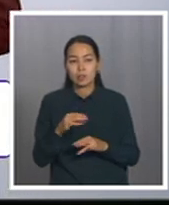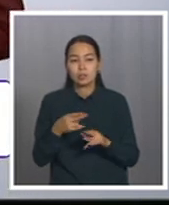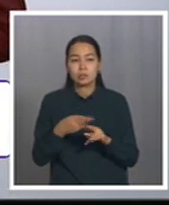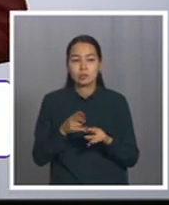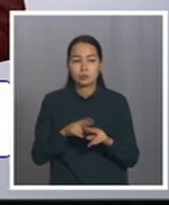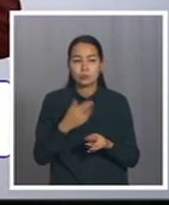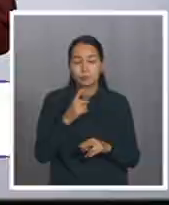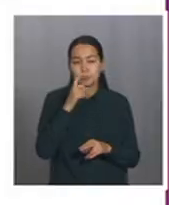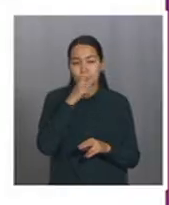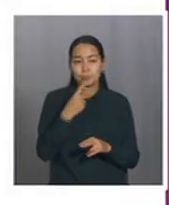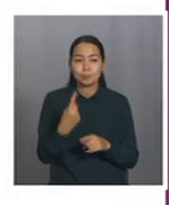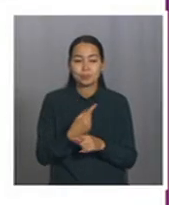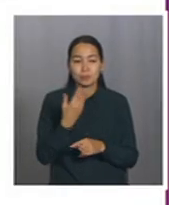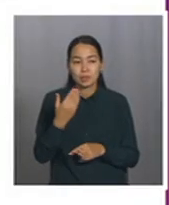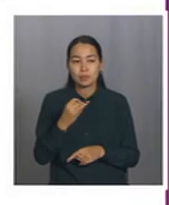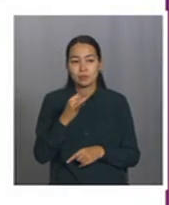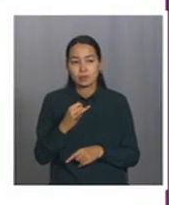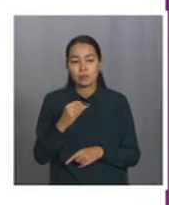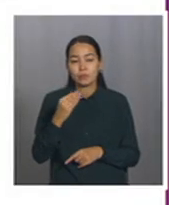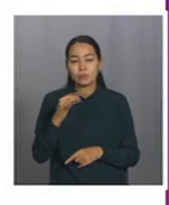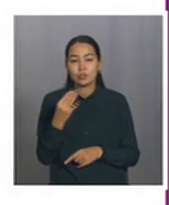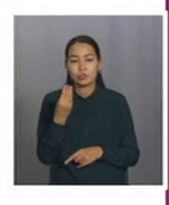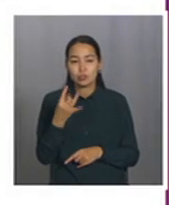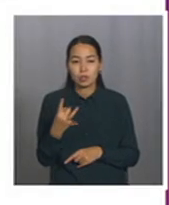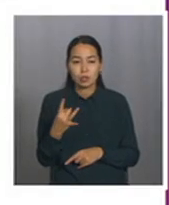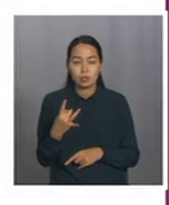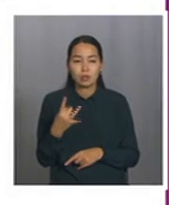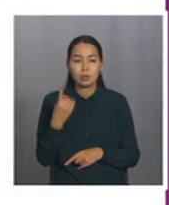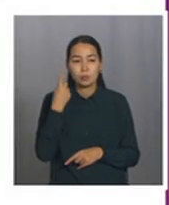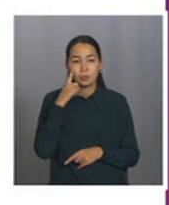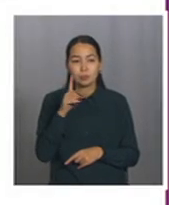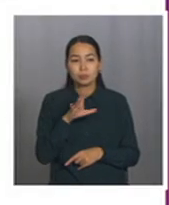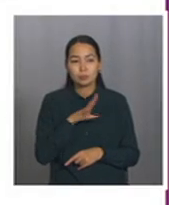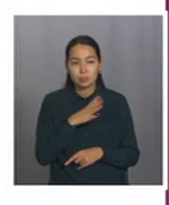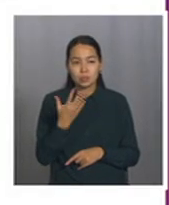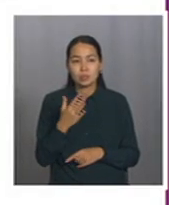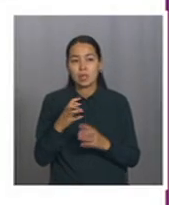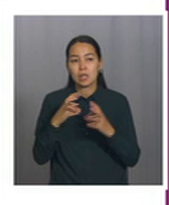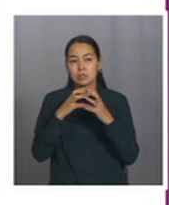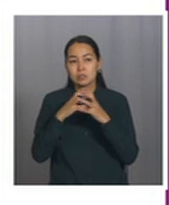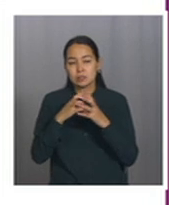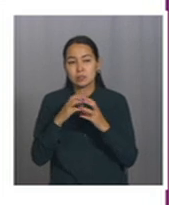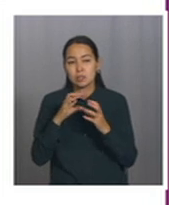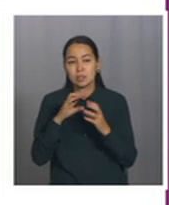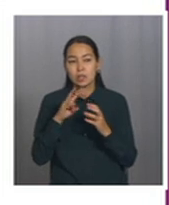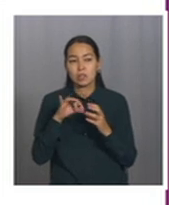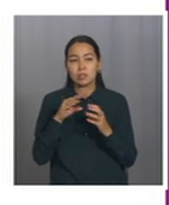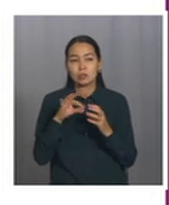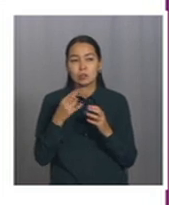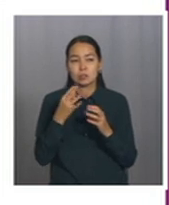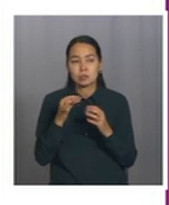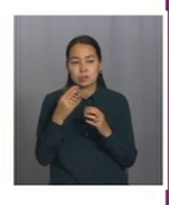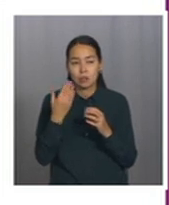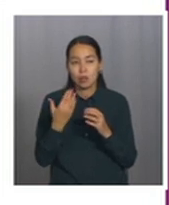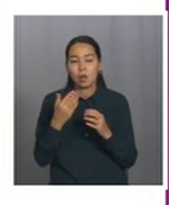кышкылын алгач рет Йоган Мишер лейкоцит жасушасынын ядросунан тапкан болатын. Ал ядро деген